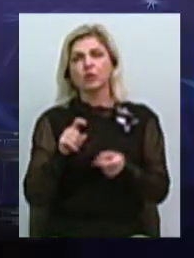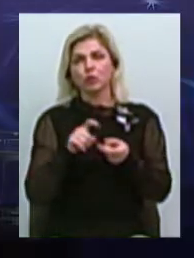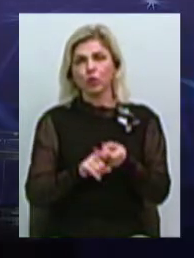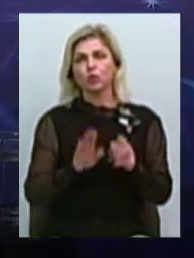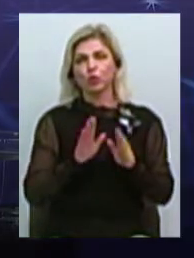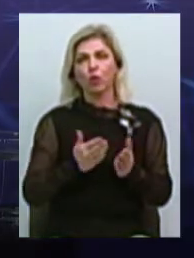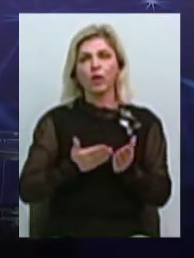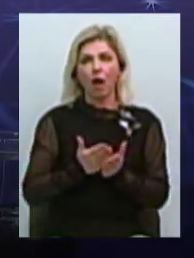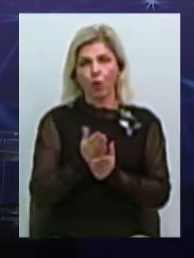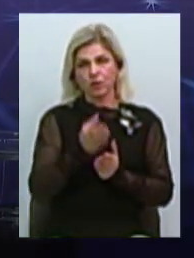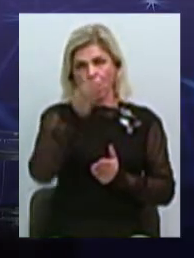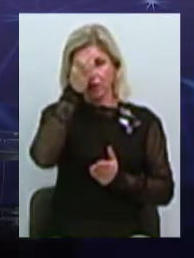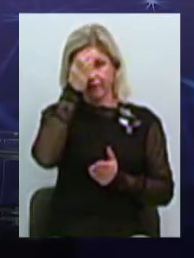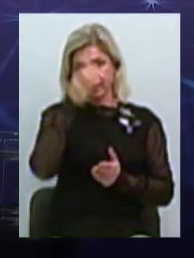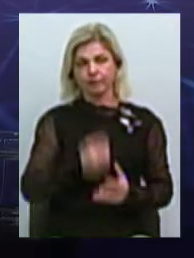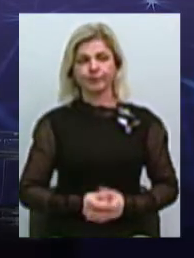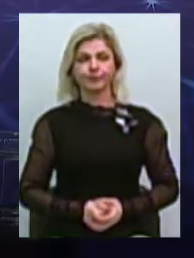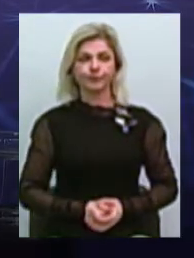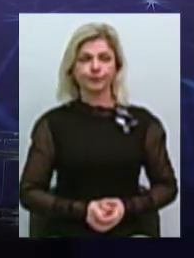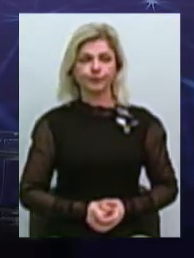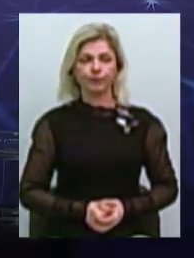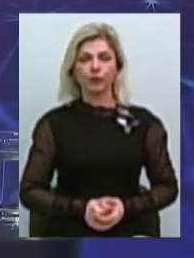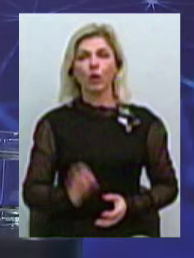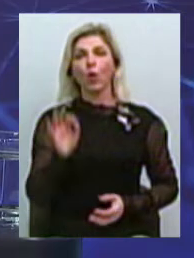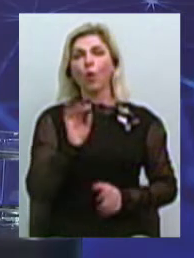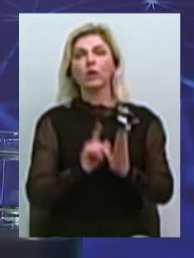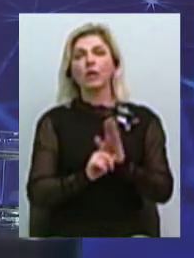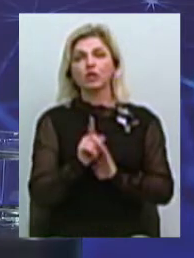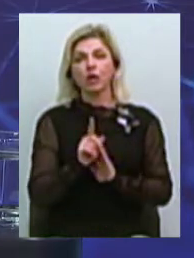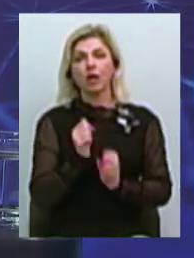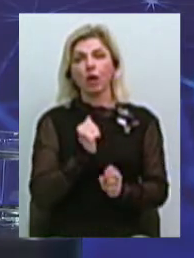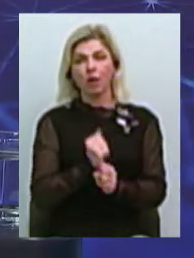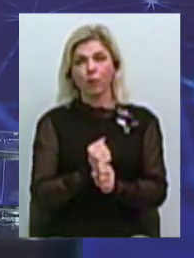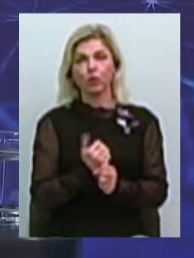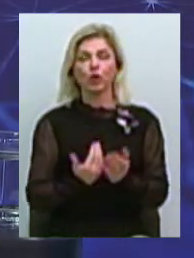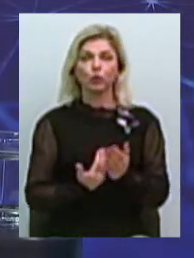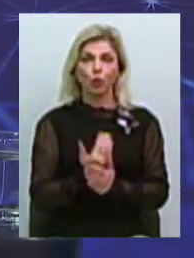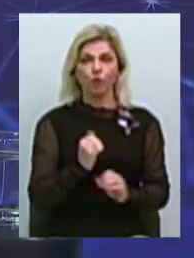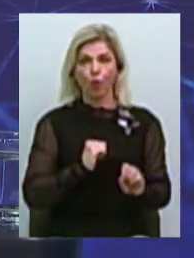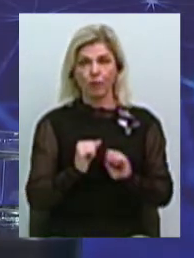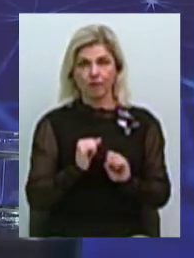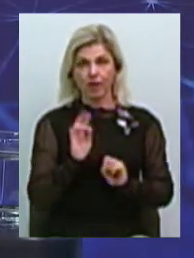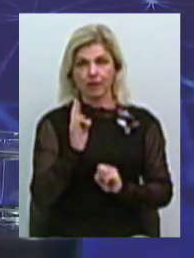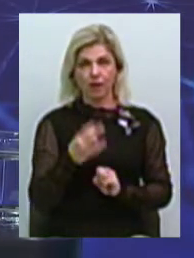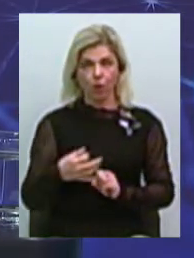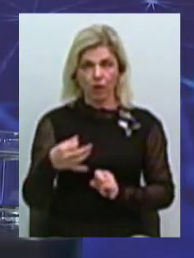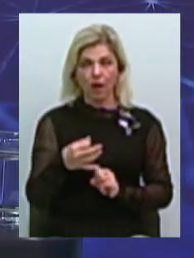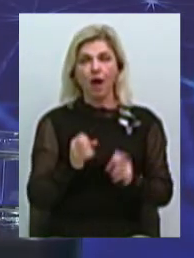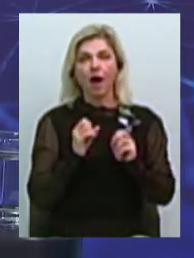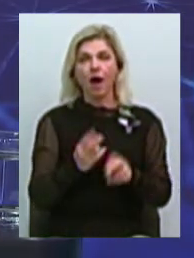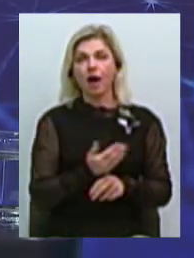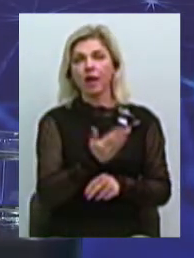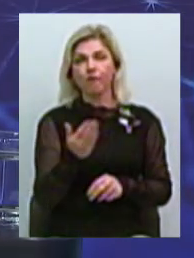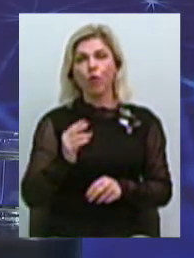якості освіти, і стосується якості освіти, так. Про початок роботи нового управління на Миколаївщині і як його співробітники